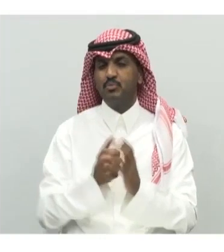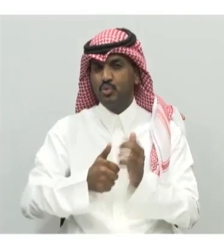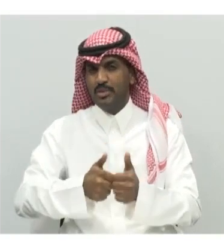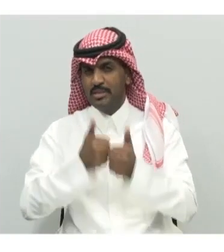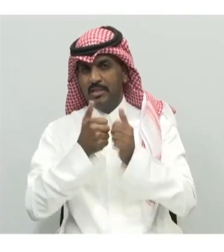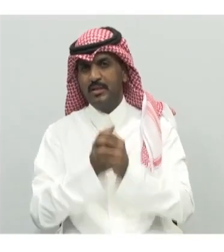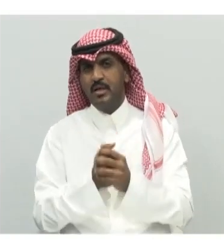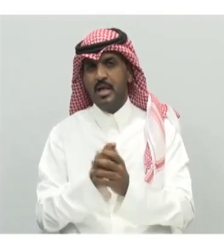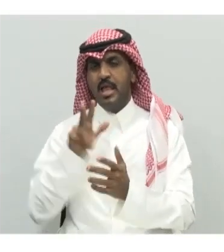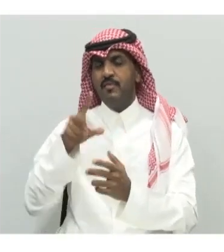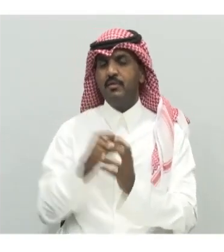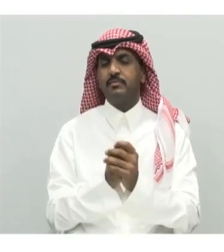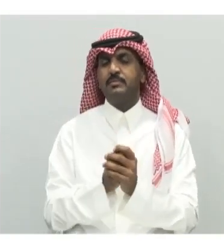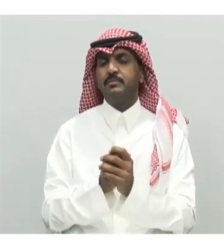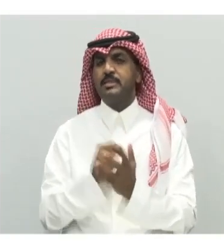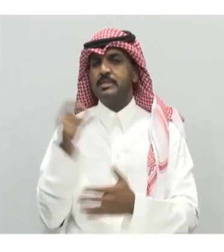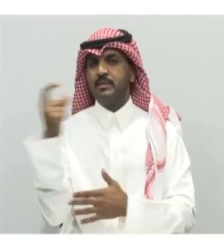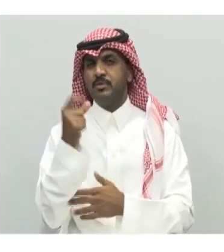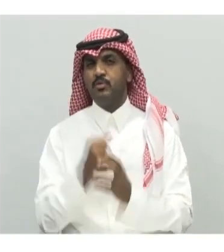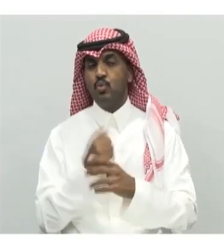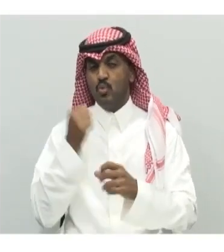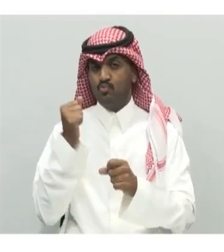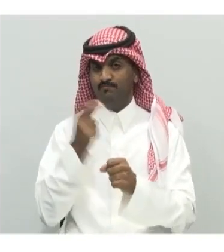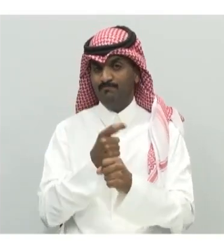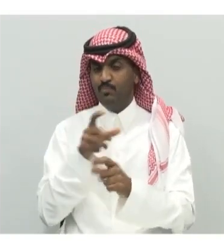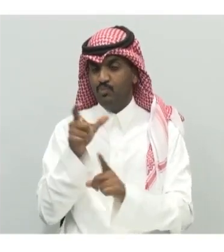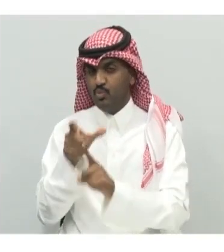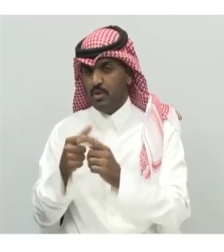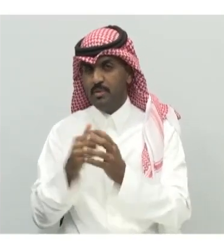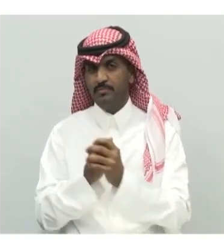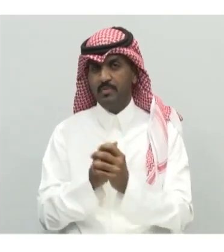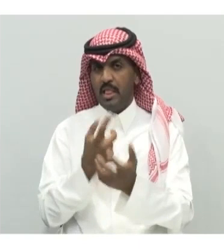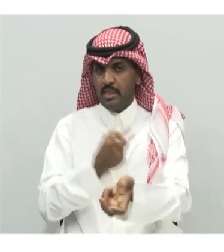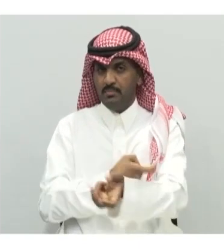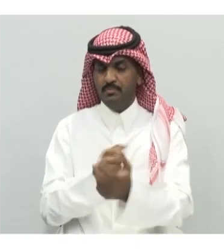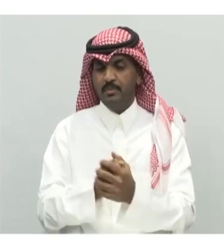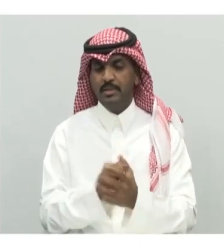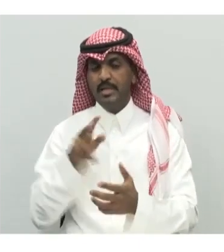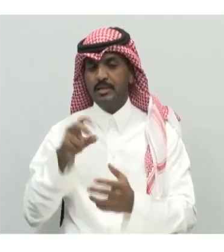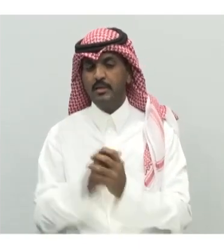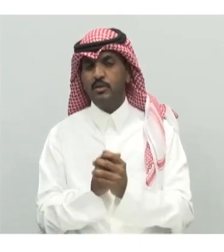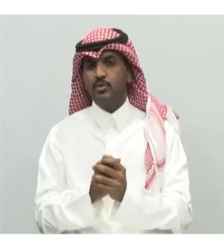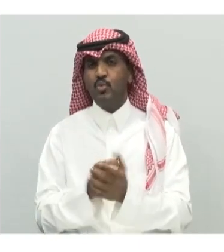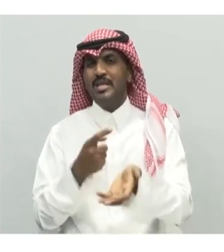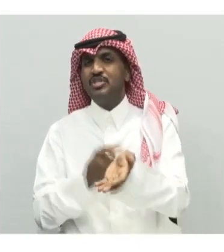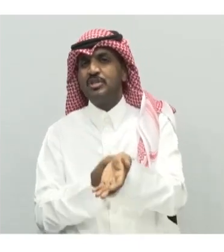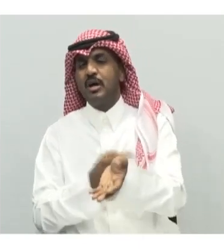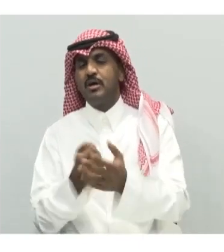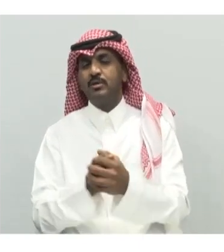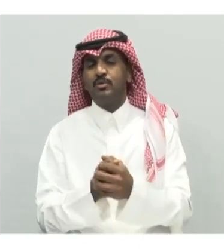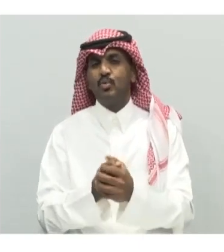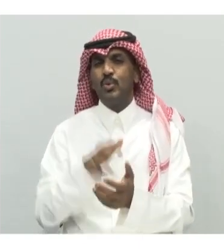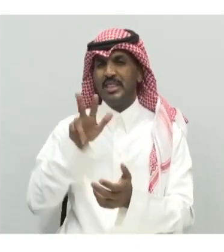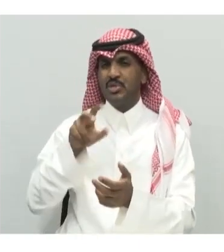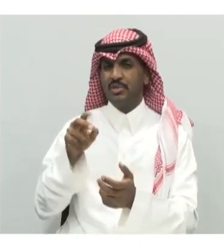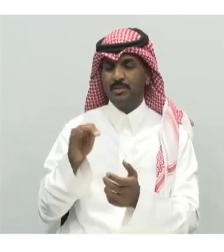الحضاره الاسلاميه والعلماء العلماء المسلمين في مجال الطب التخدير والجراحه والتشريح